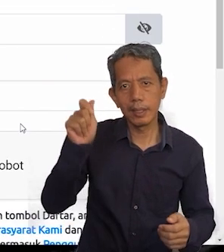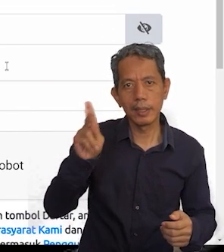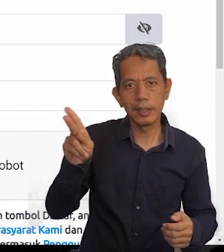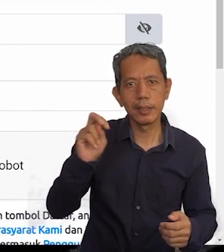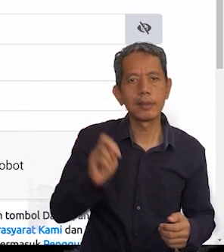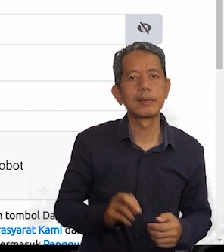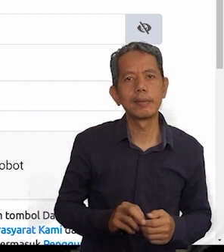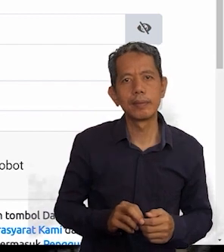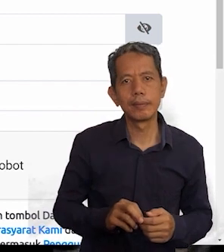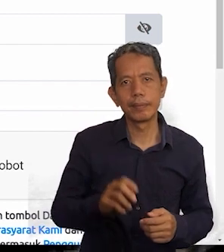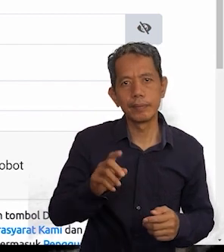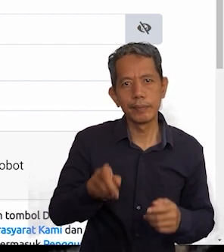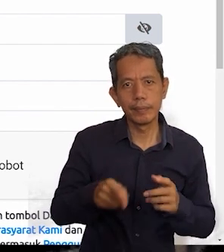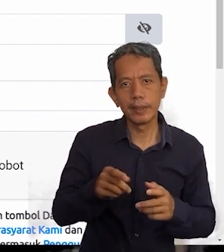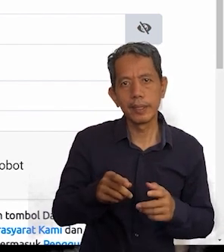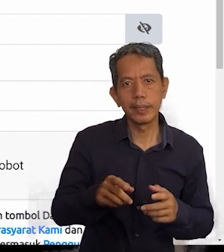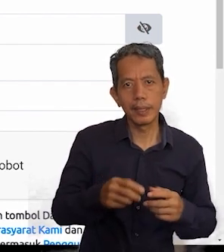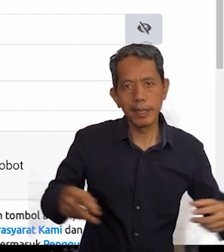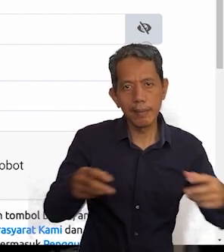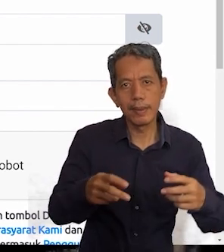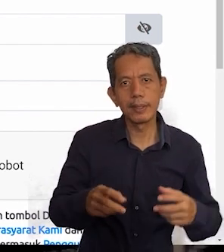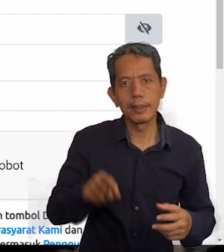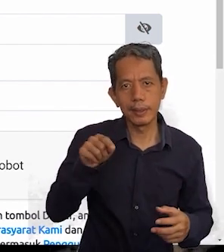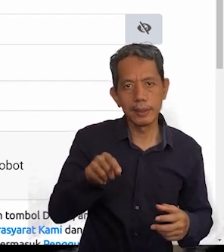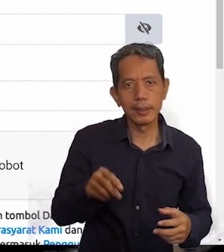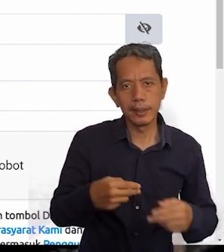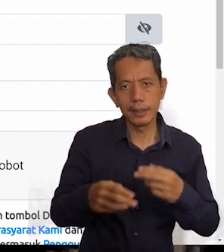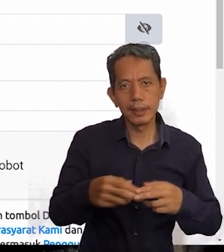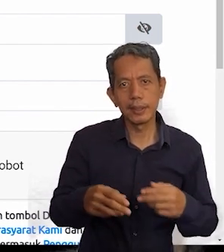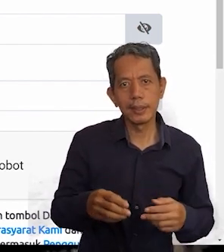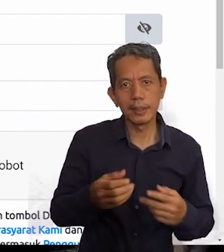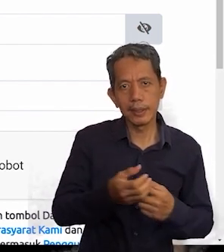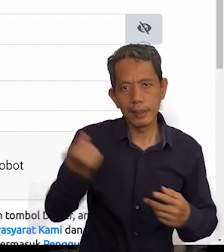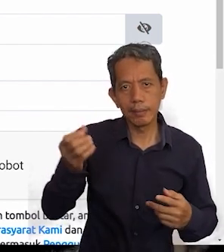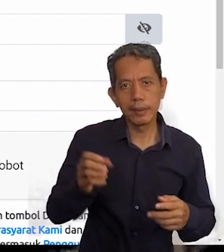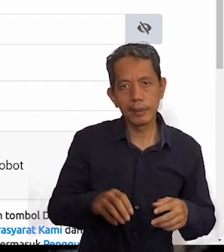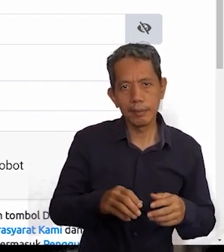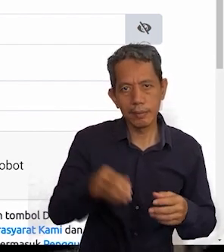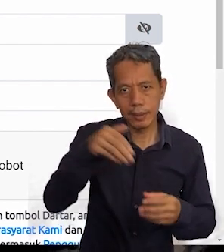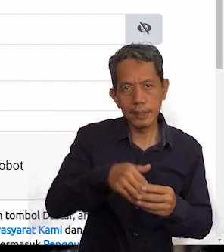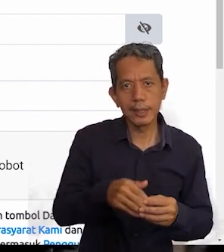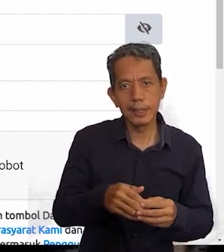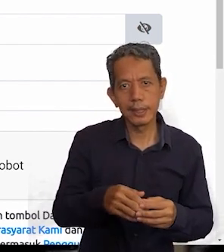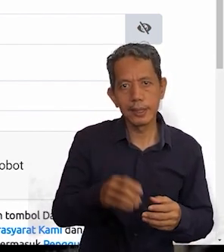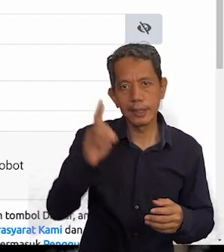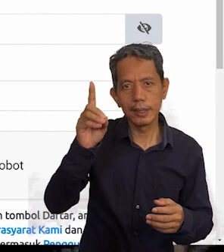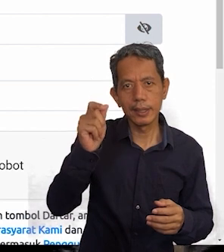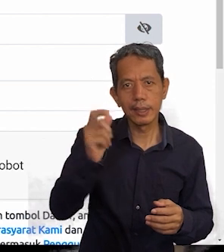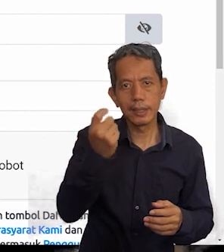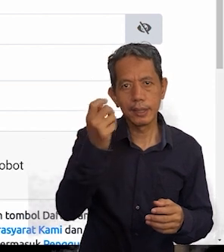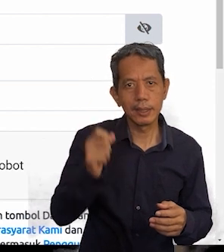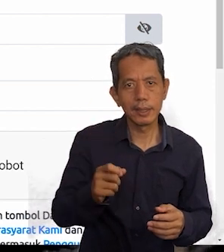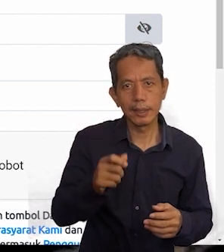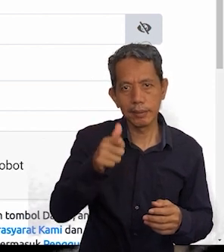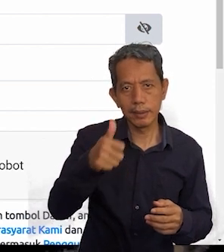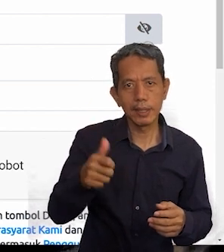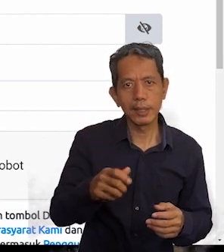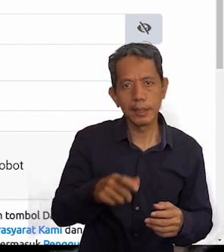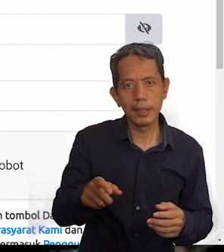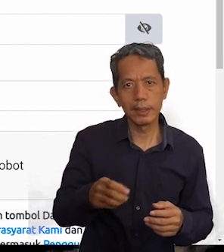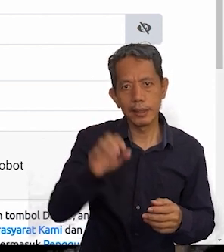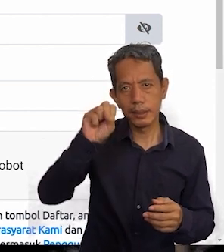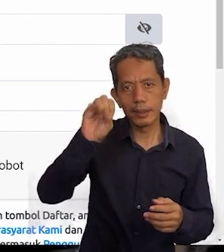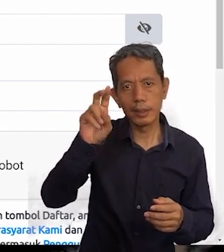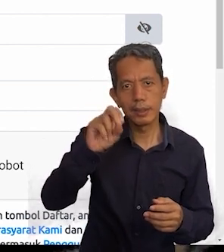pendaftaran akun. Pada laman ini, rekan-rekan dapat mengisi data yang benar